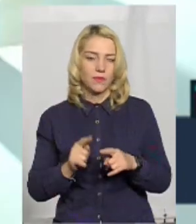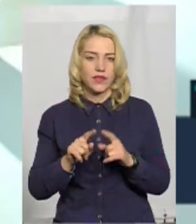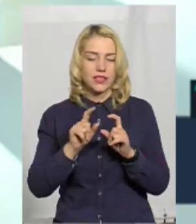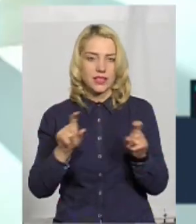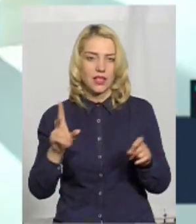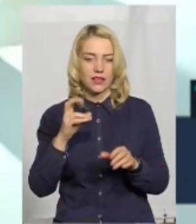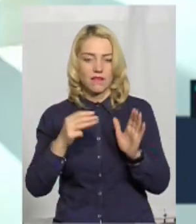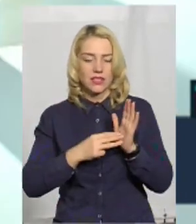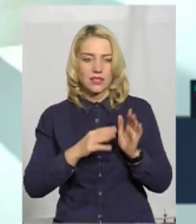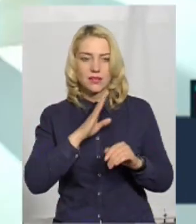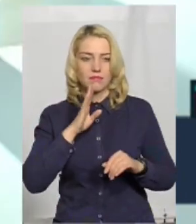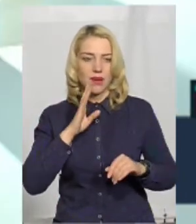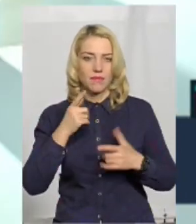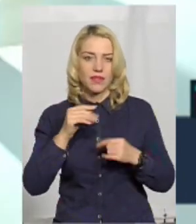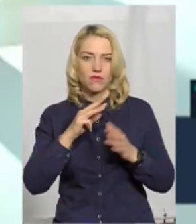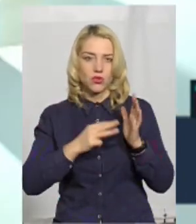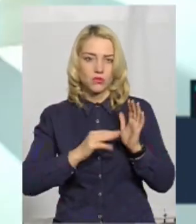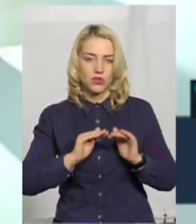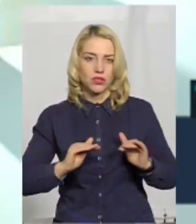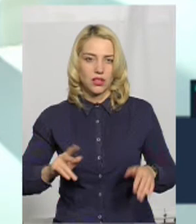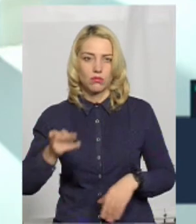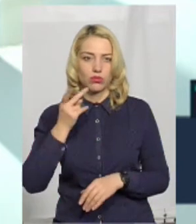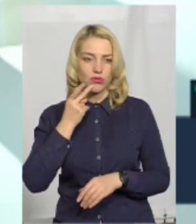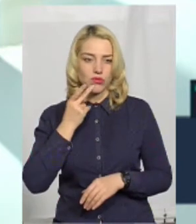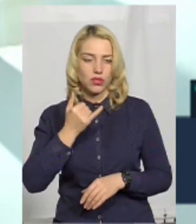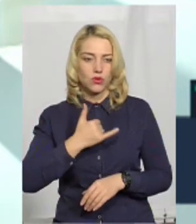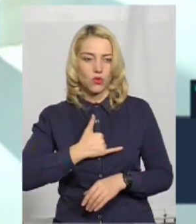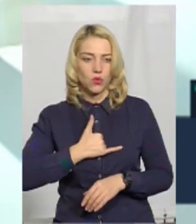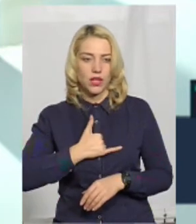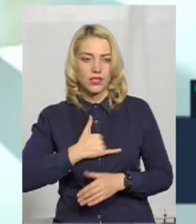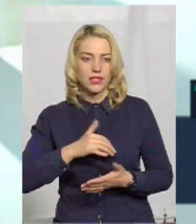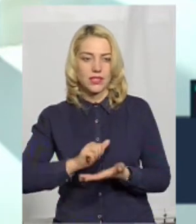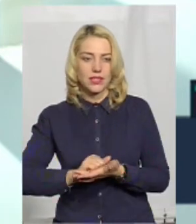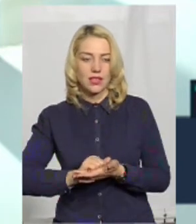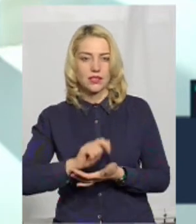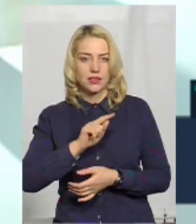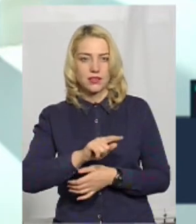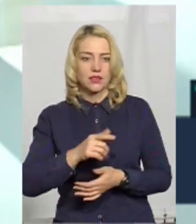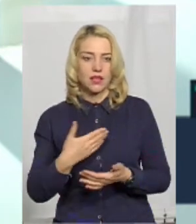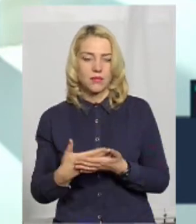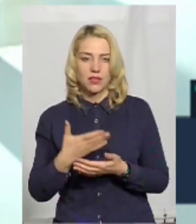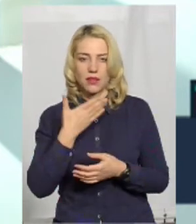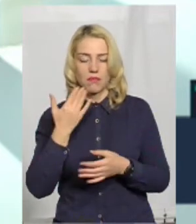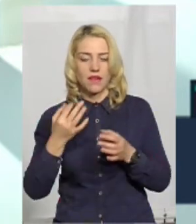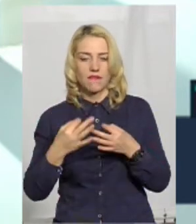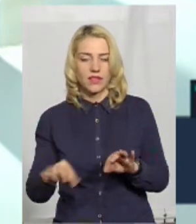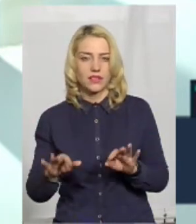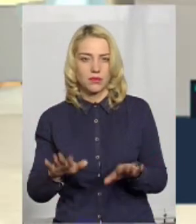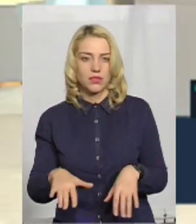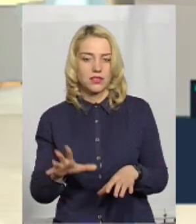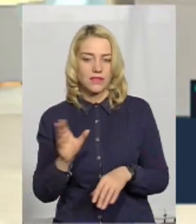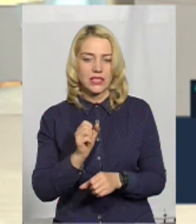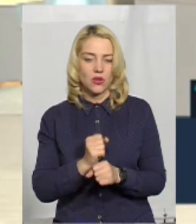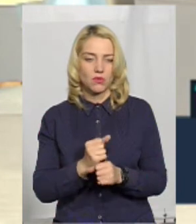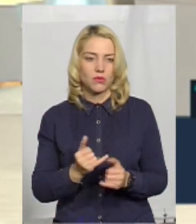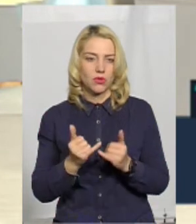на 8 мам і 8 дітей, він постійно у нас зайнятий, там практично не буває вільних місць. Робимо все для